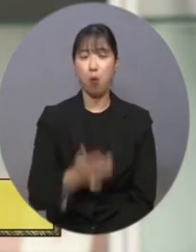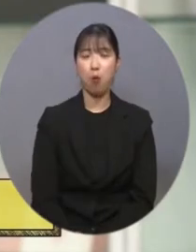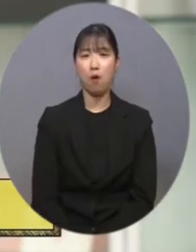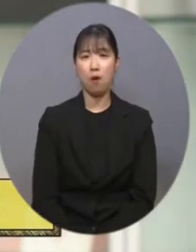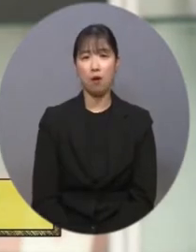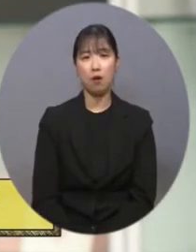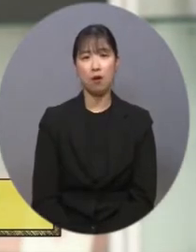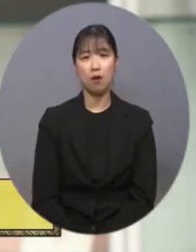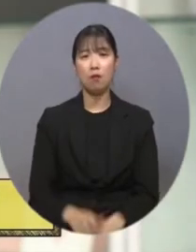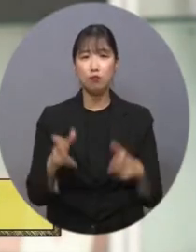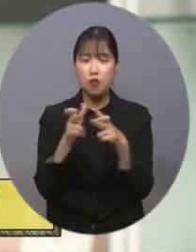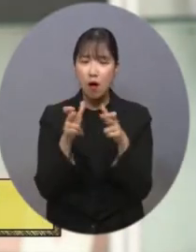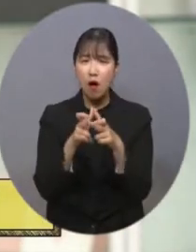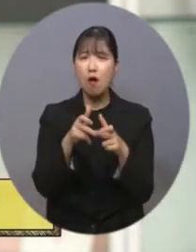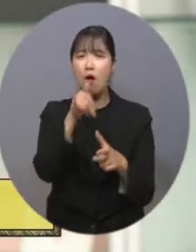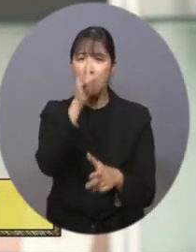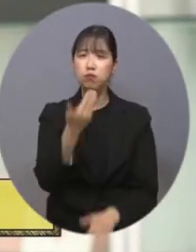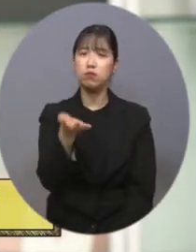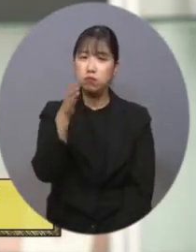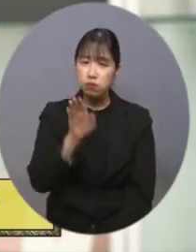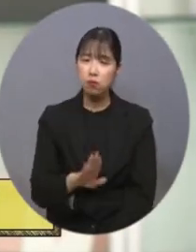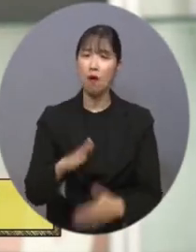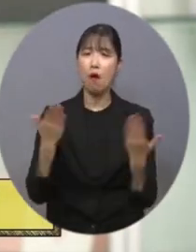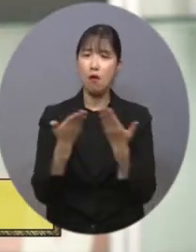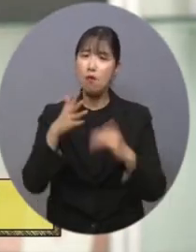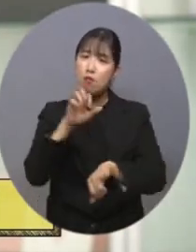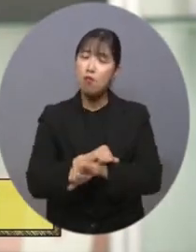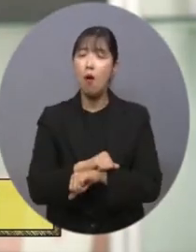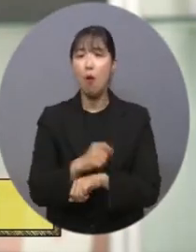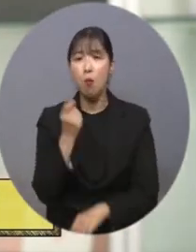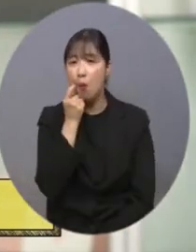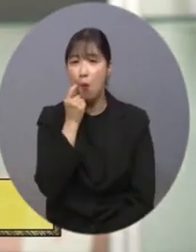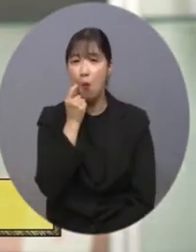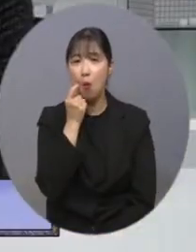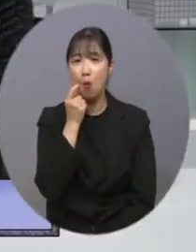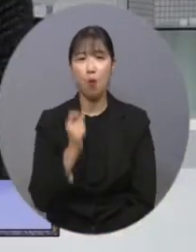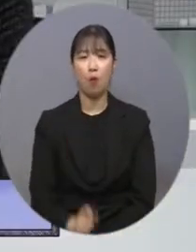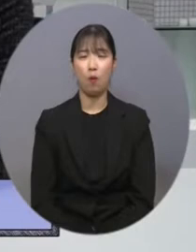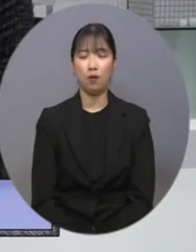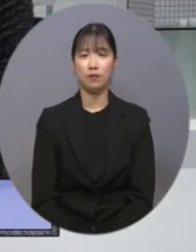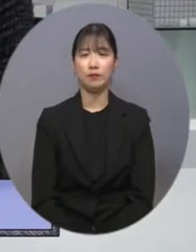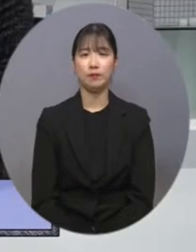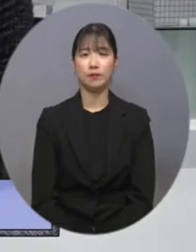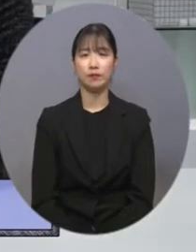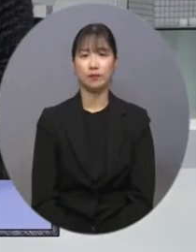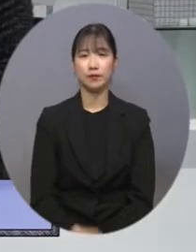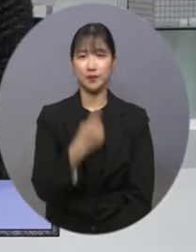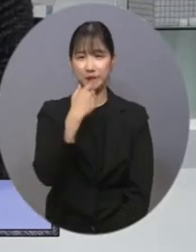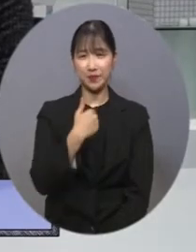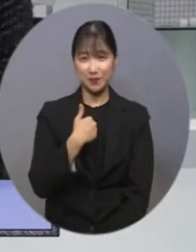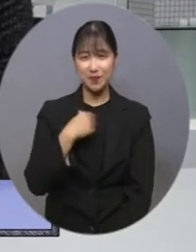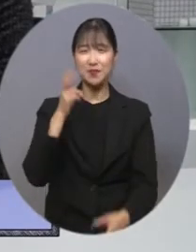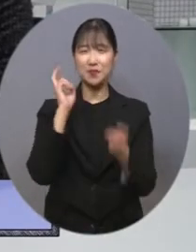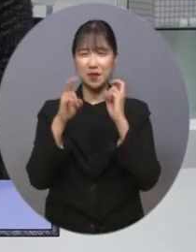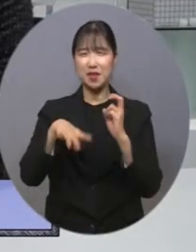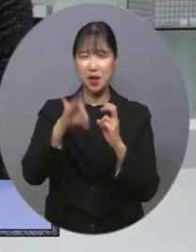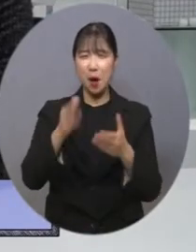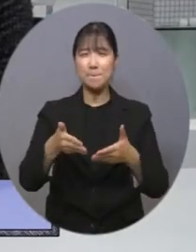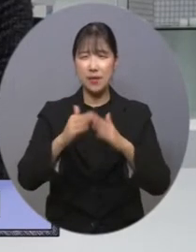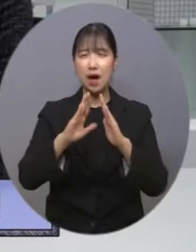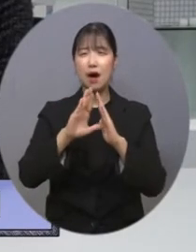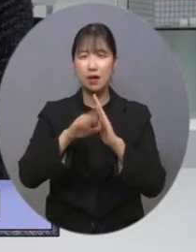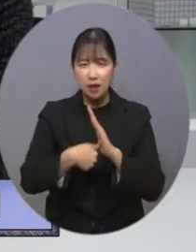어떻게 그렇게 장애를 가지신 분들이 일을 잘하실 수 있었을까요? 저희들이 이제 처음 설립했을